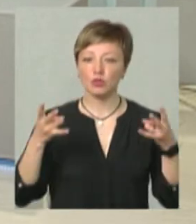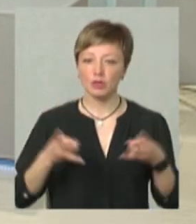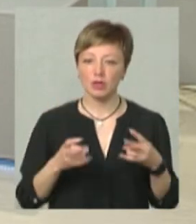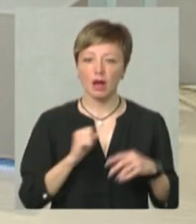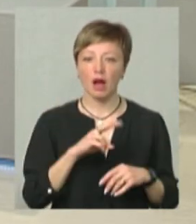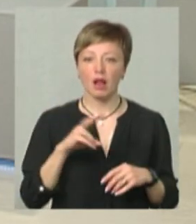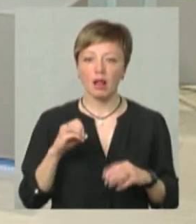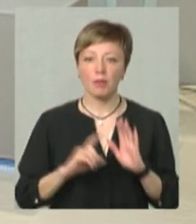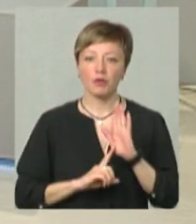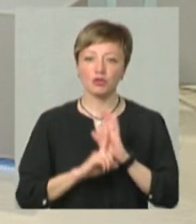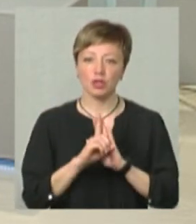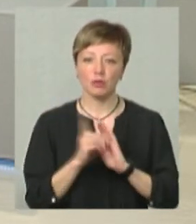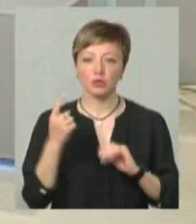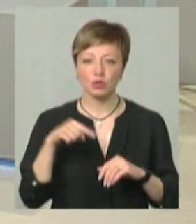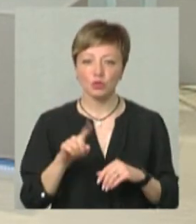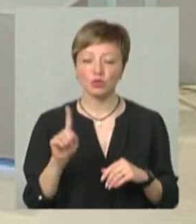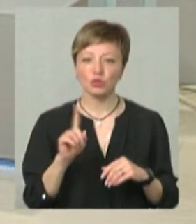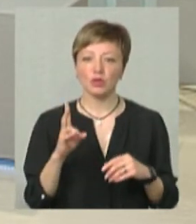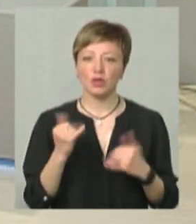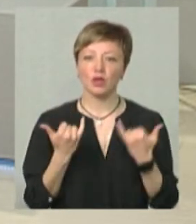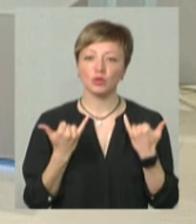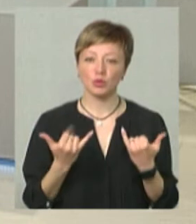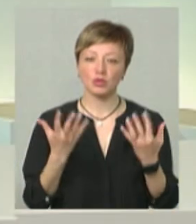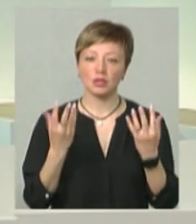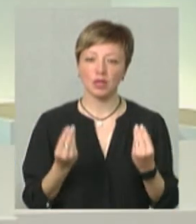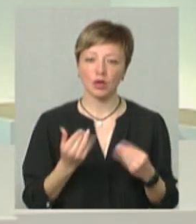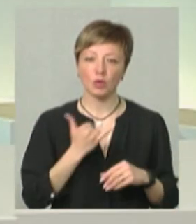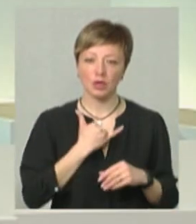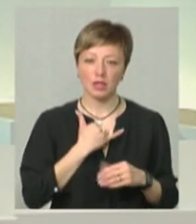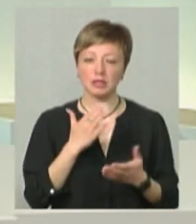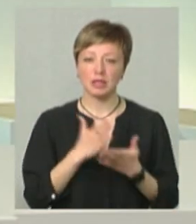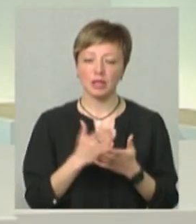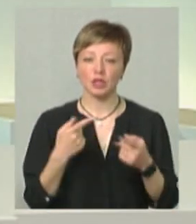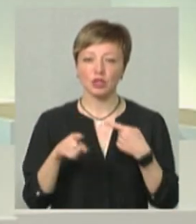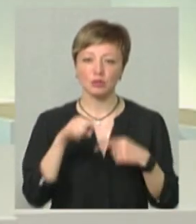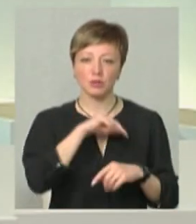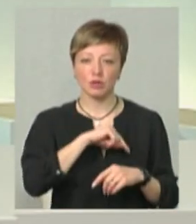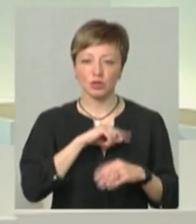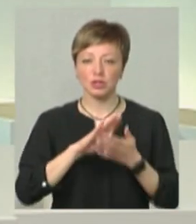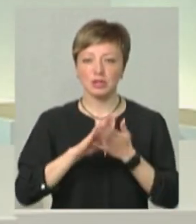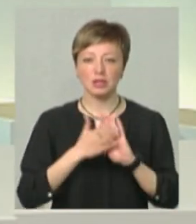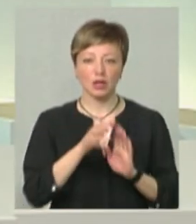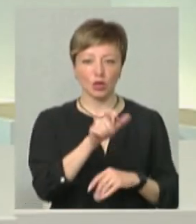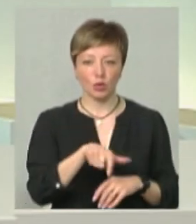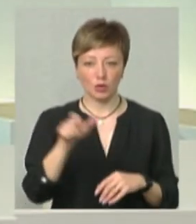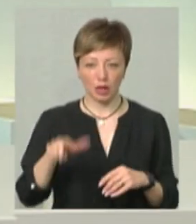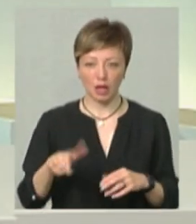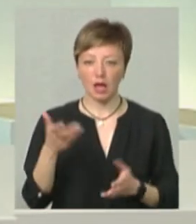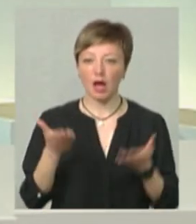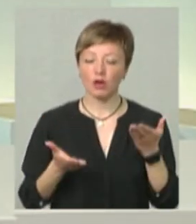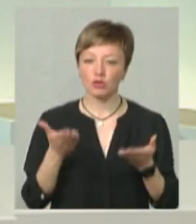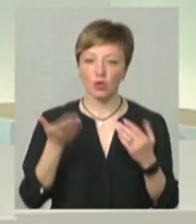але почнемо з того, що на сьогоднішній день у нас є інші психологічні стани людей.